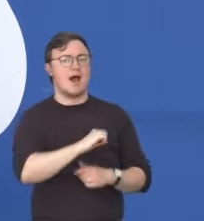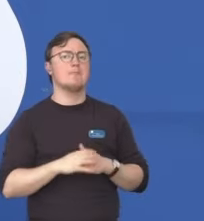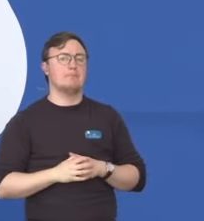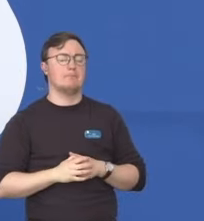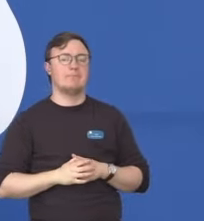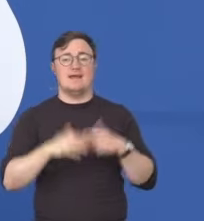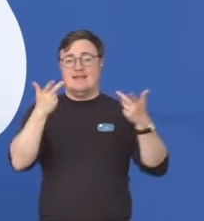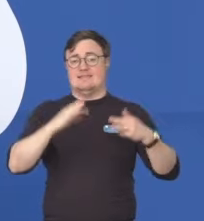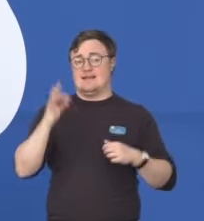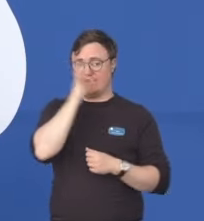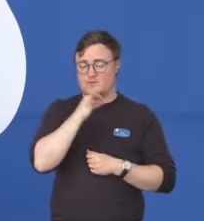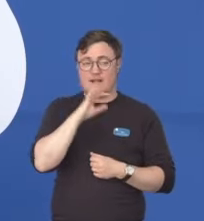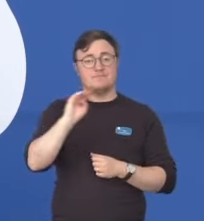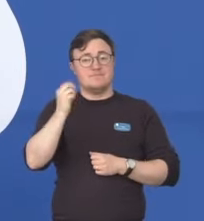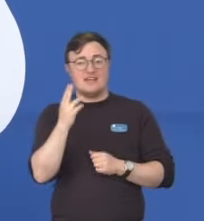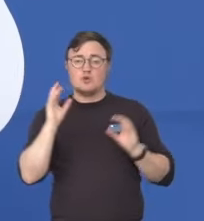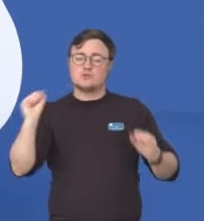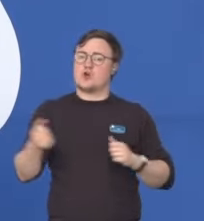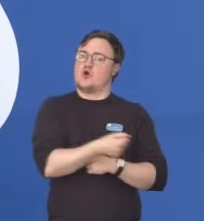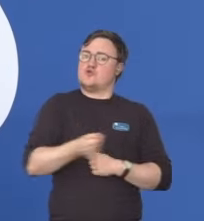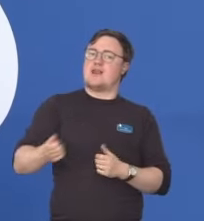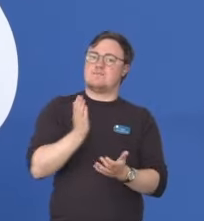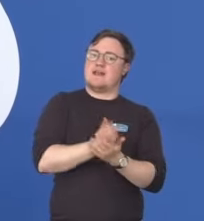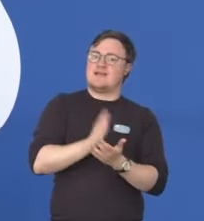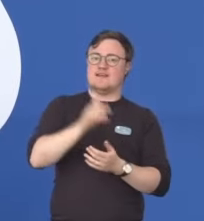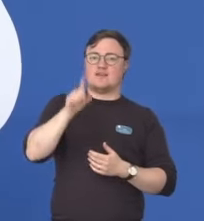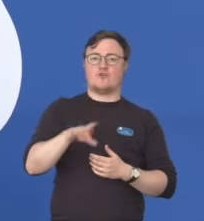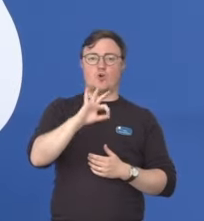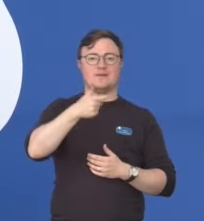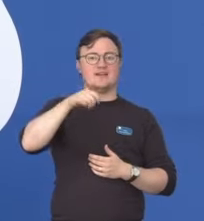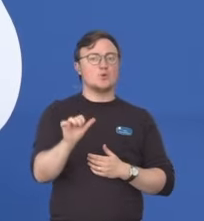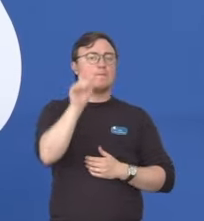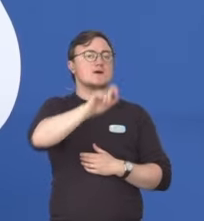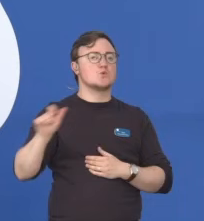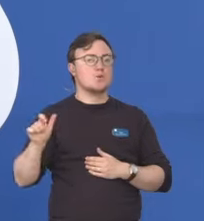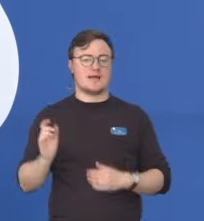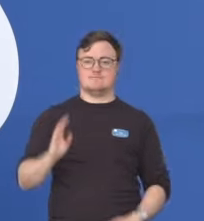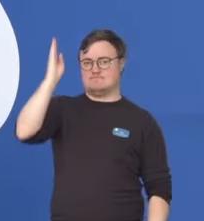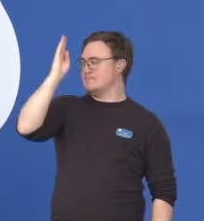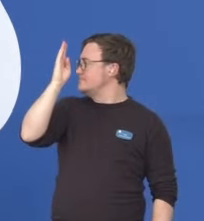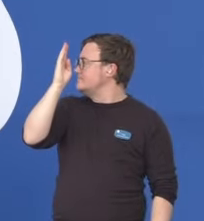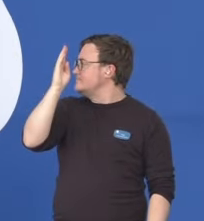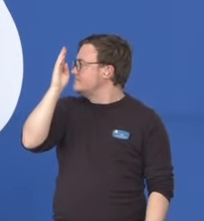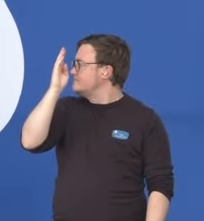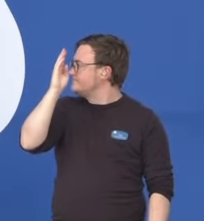Nästa fråga. Bör EU skärpa rättigheterna för hbtq-personer? Hand upp för ja.